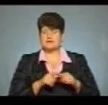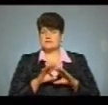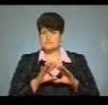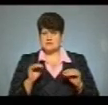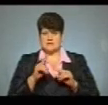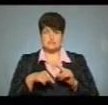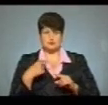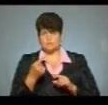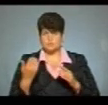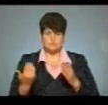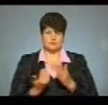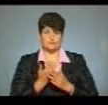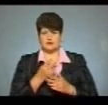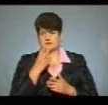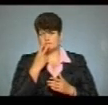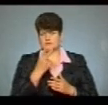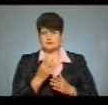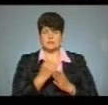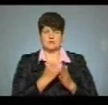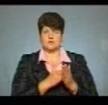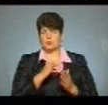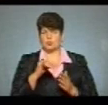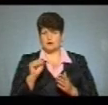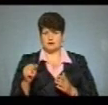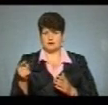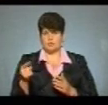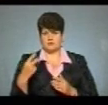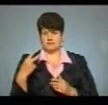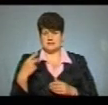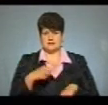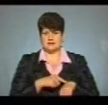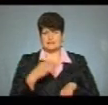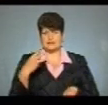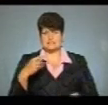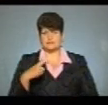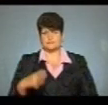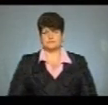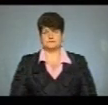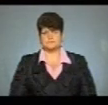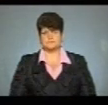Наступне інформаційне оновлення на телеканалі UA Тернопіль. Дивіться о 20:30. Побачимося.